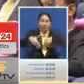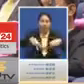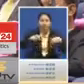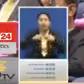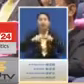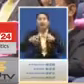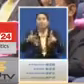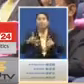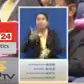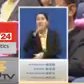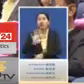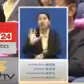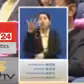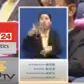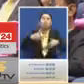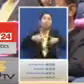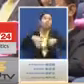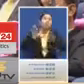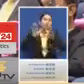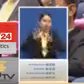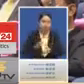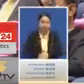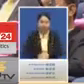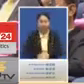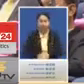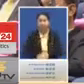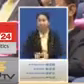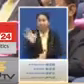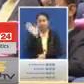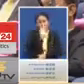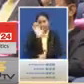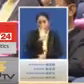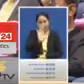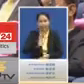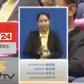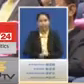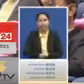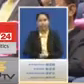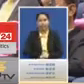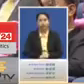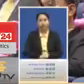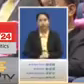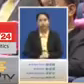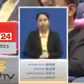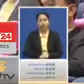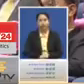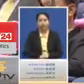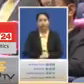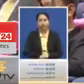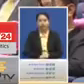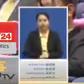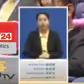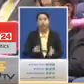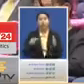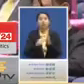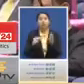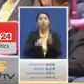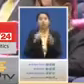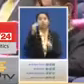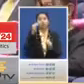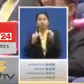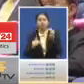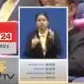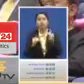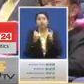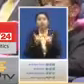ก็มันเป็นทั่วโลกก็หมายความว่าปล่อยมันไปกับโลกไม่ใช่นะท่านนายกครับท่านประธานครับความเหลื่อมล้ำนี่ประเทศ